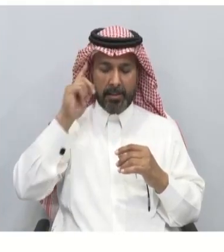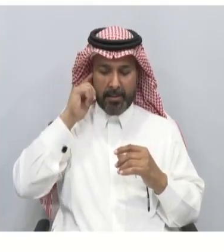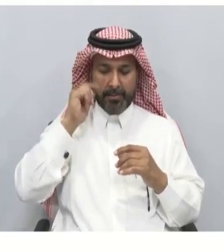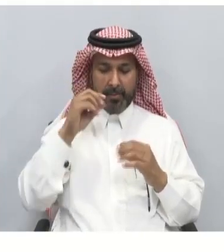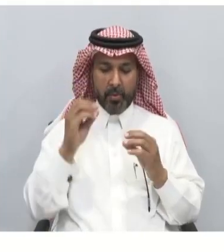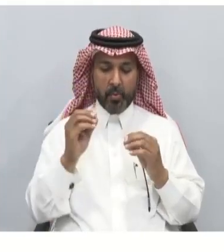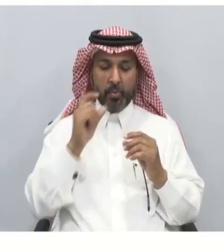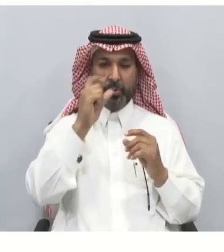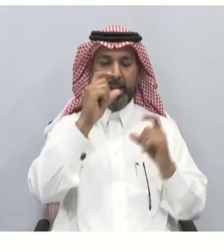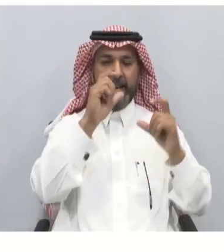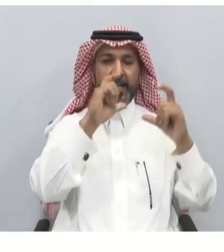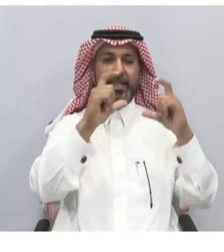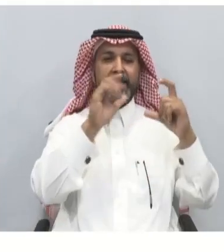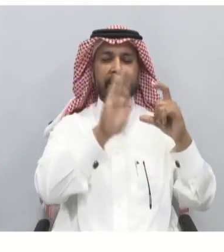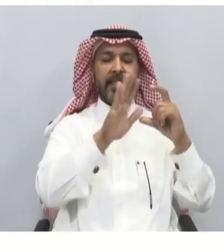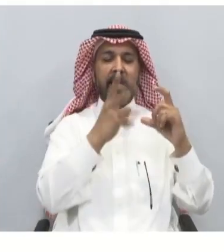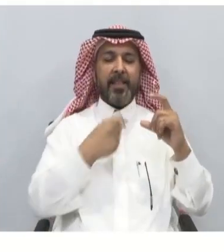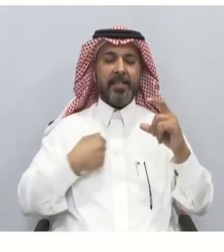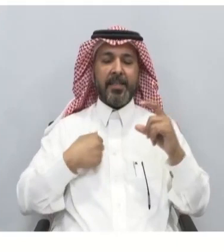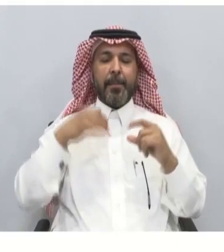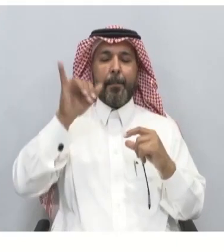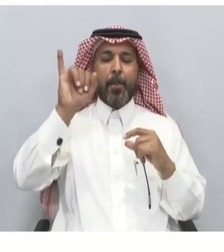سالب 2، عند 0، عند 1، عند 3.